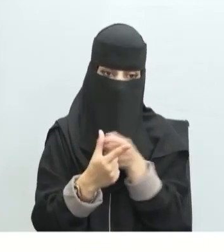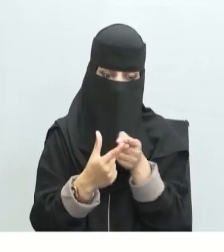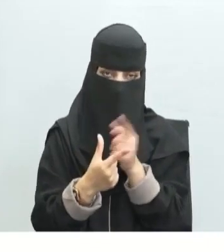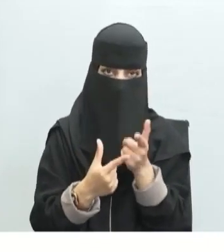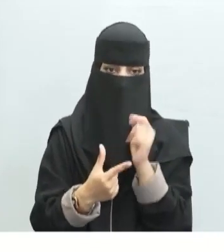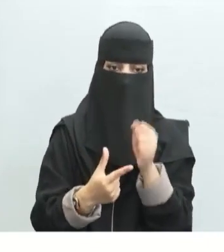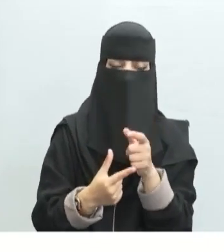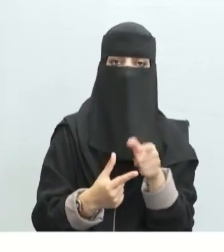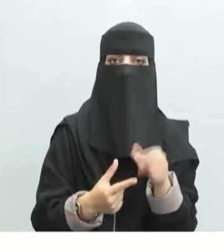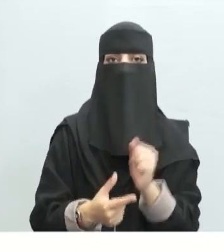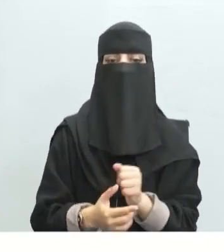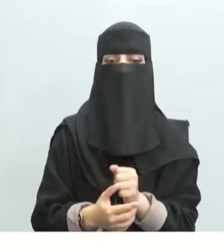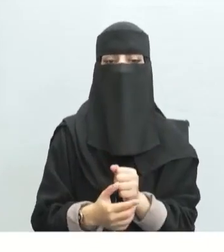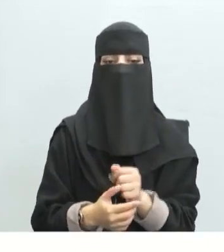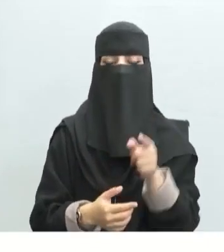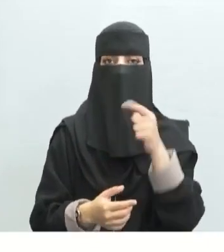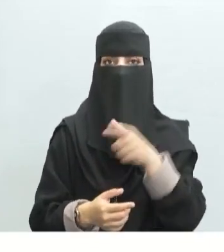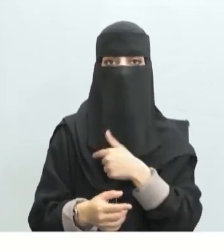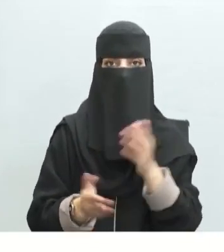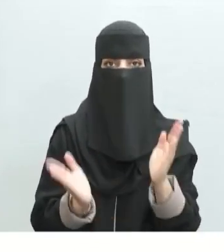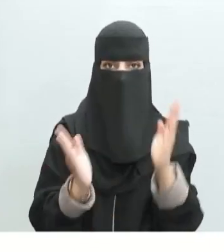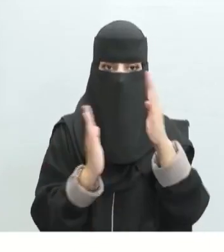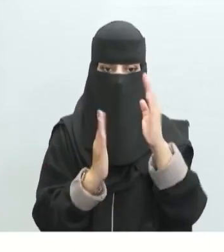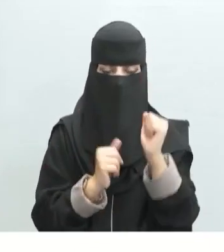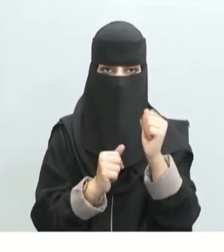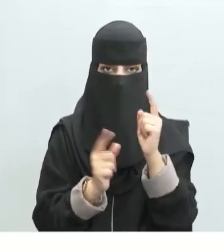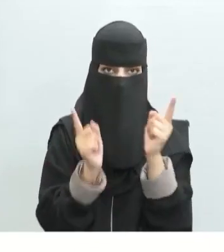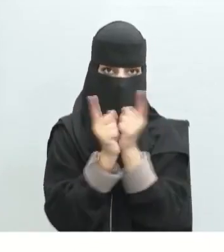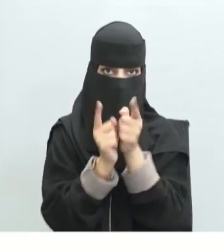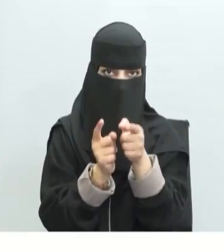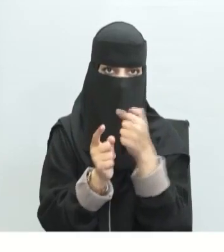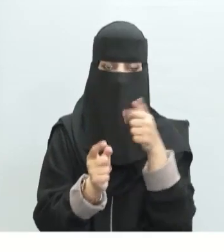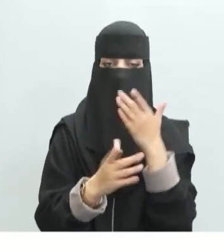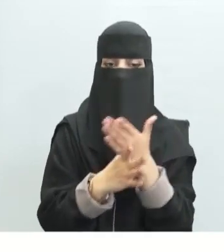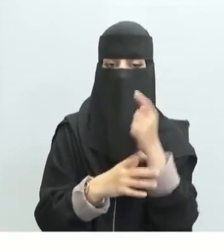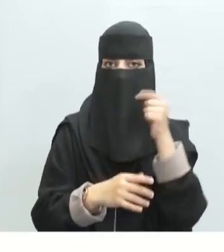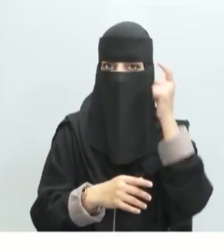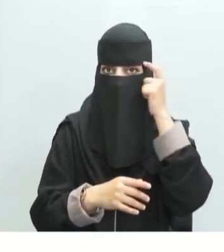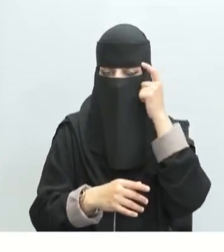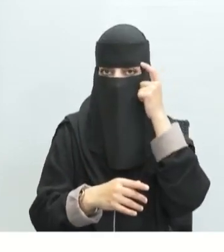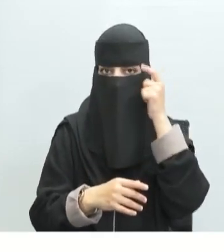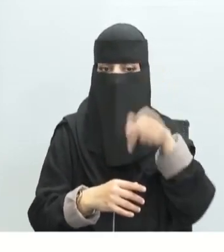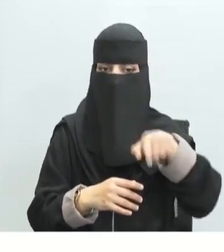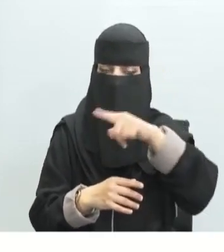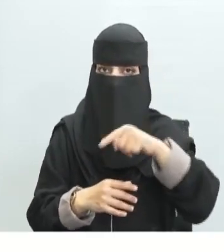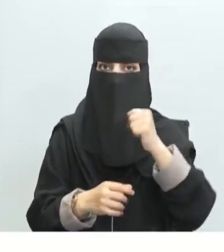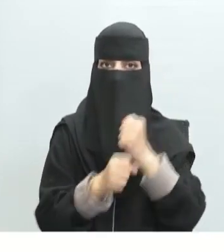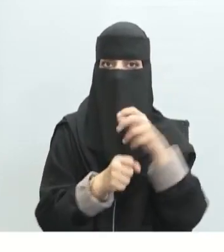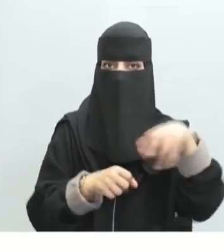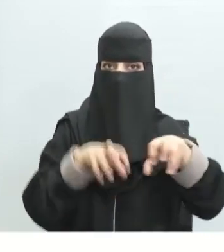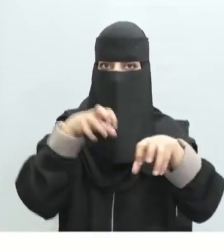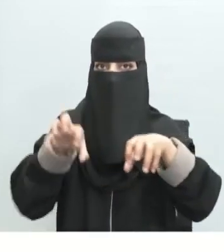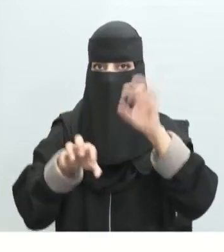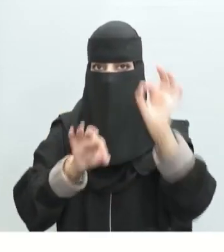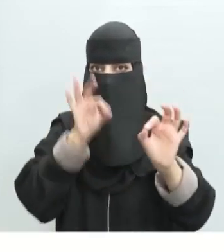وما بين المجاور وهي تقابل الضلع المقابل فبالتالي لابد اني اكون عارف هذه التصنيفات خلينا